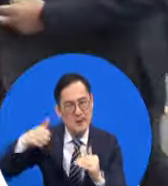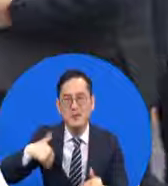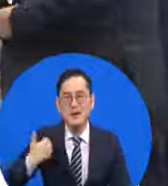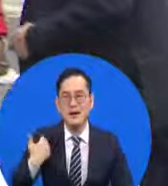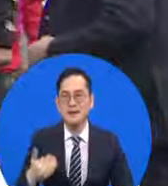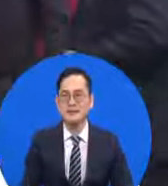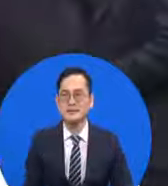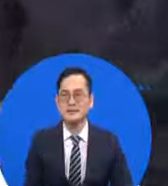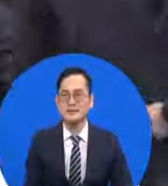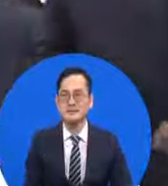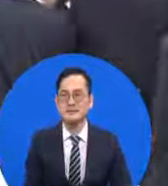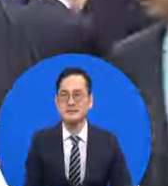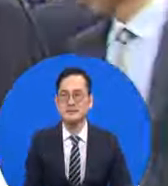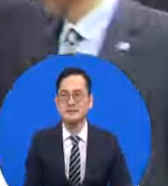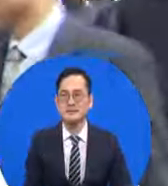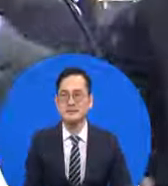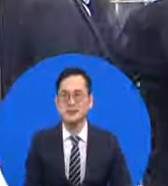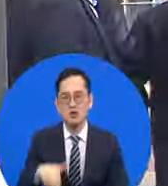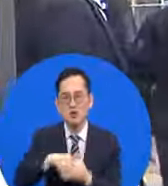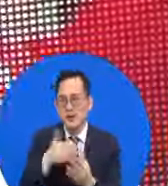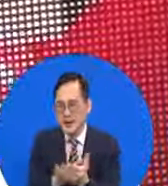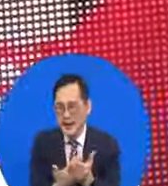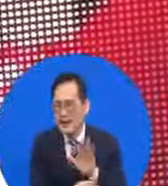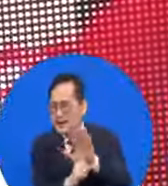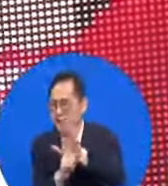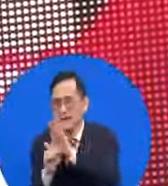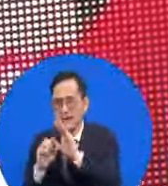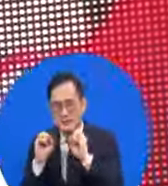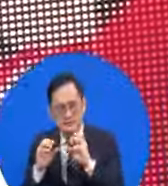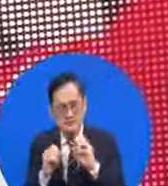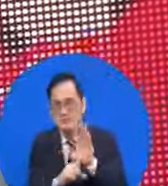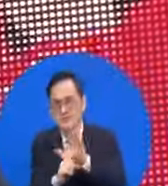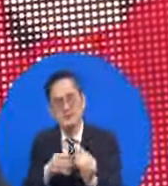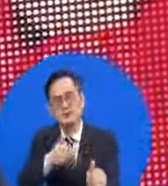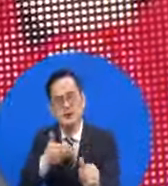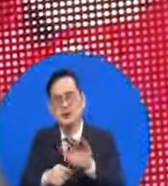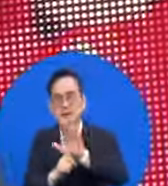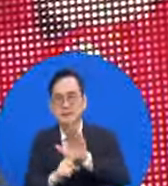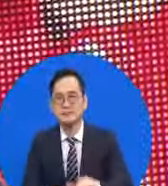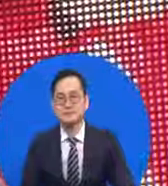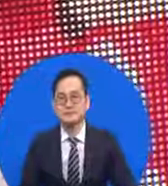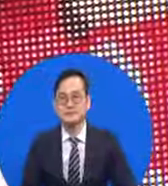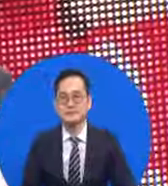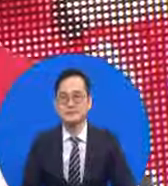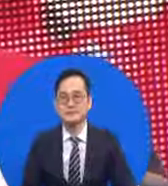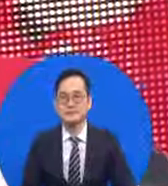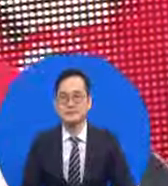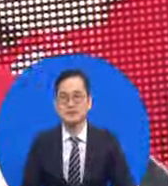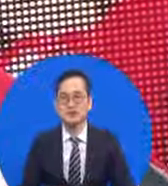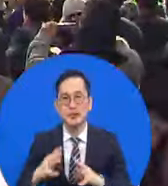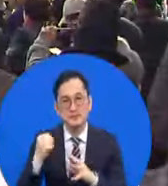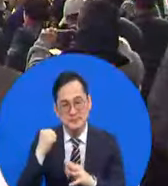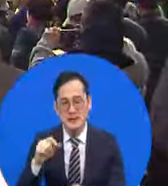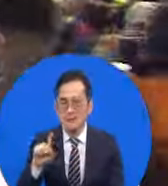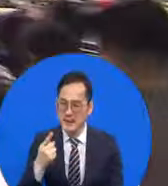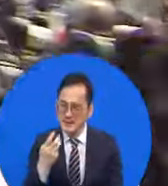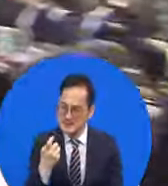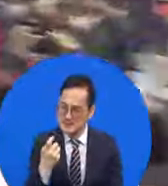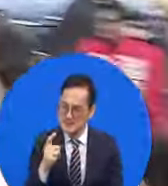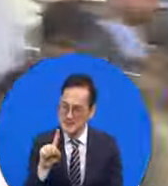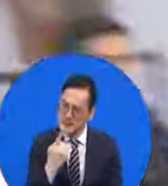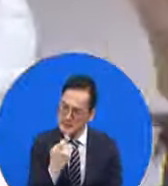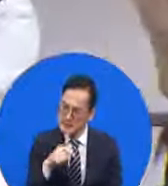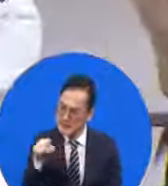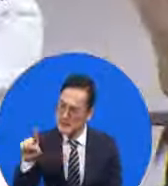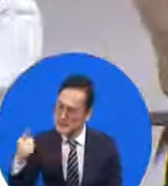힘까지 총동원해 투표 독려에 매진해달라는 내용이 담겼습니다. 국민의힘은 최종 판세를 110석에서 140석 정도를